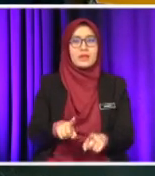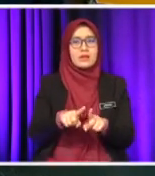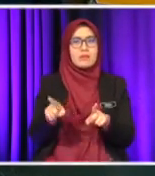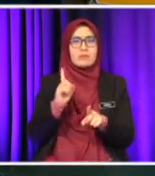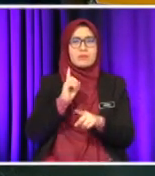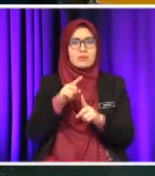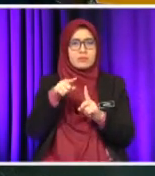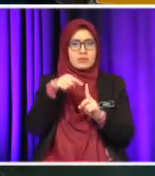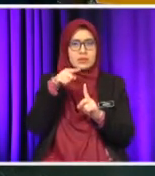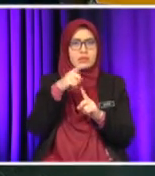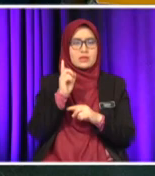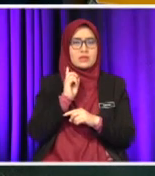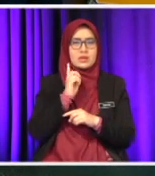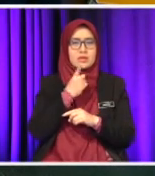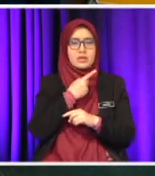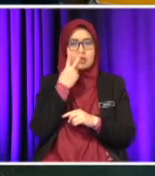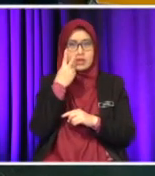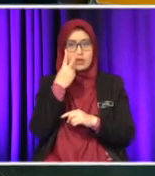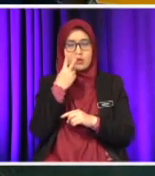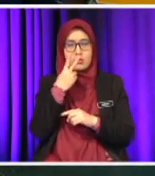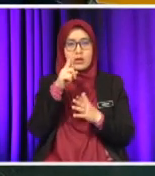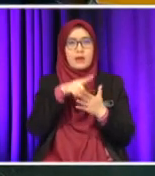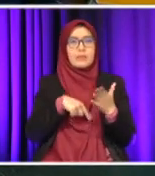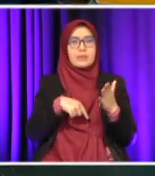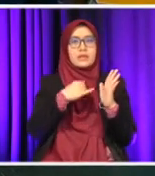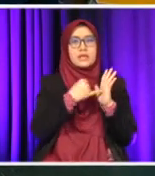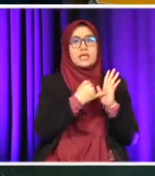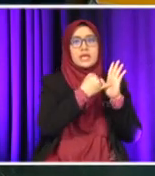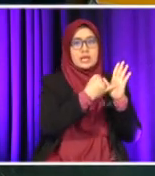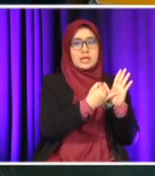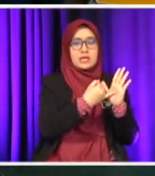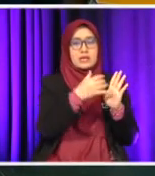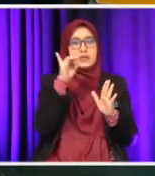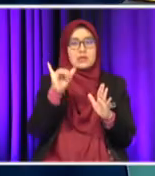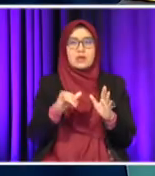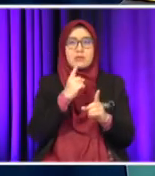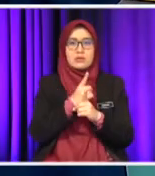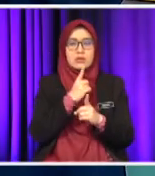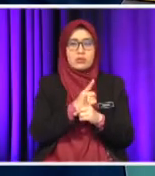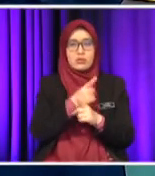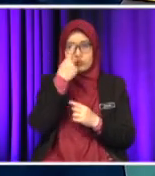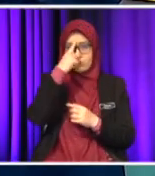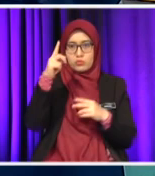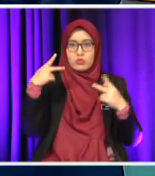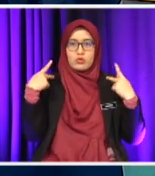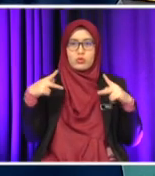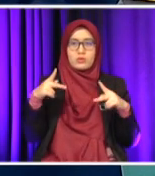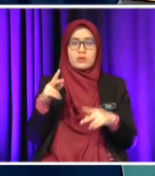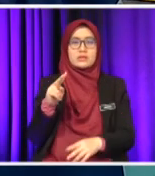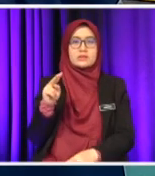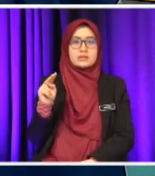Apakah media pengiklanan yang kita nak guna tadi kita ada memikirkan tentang